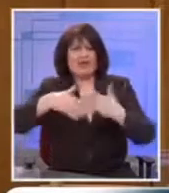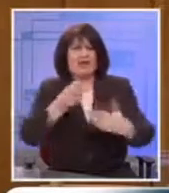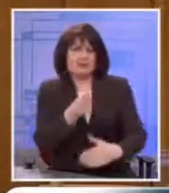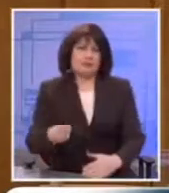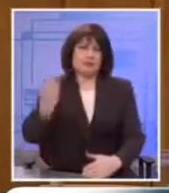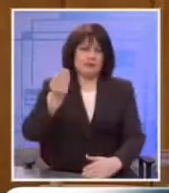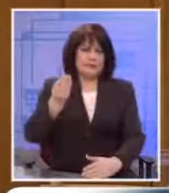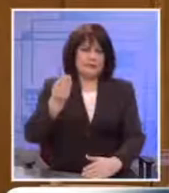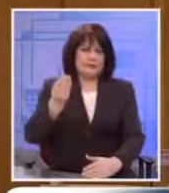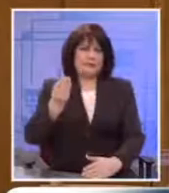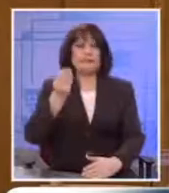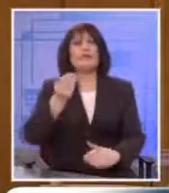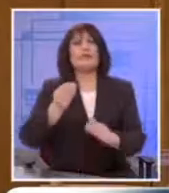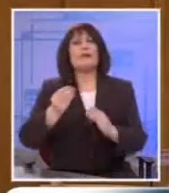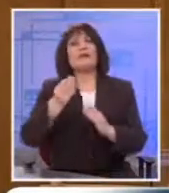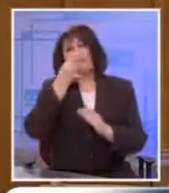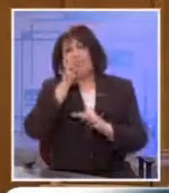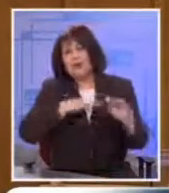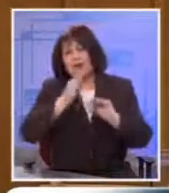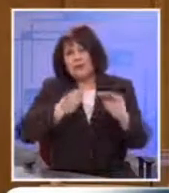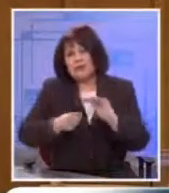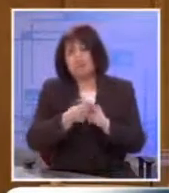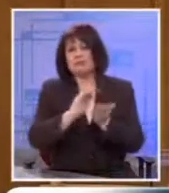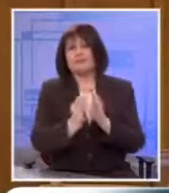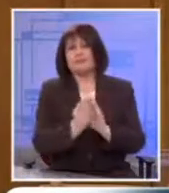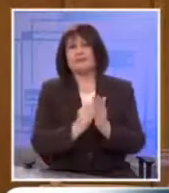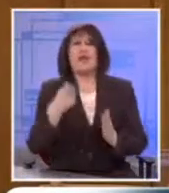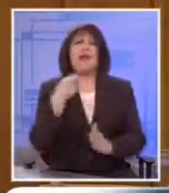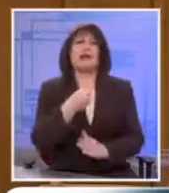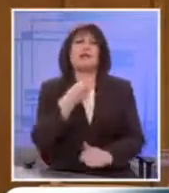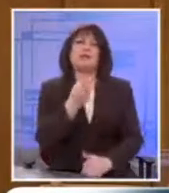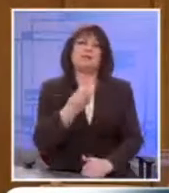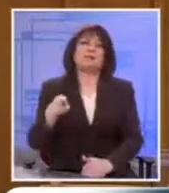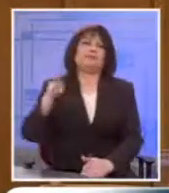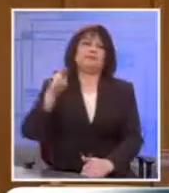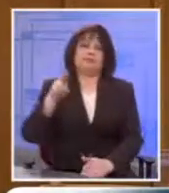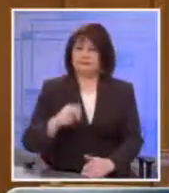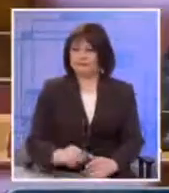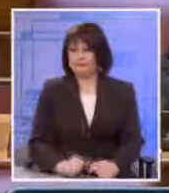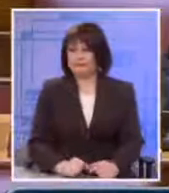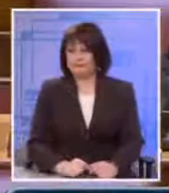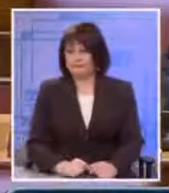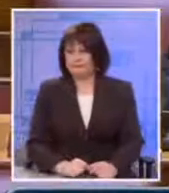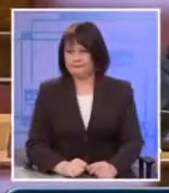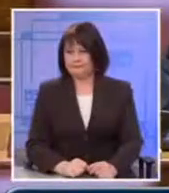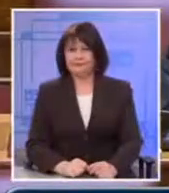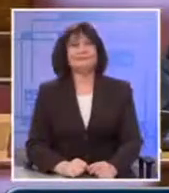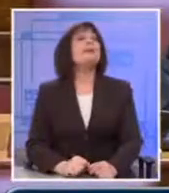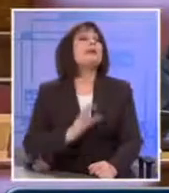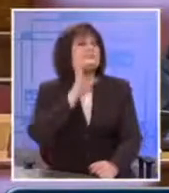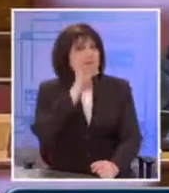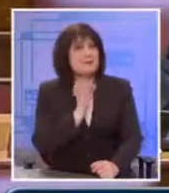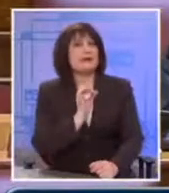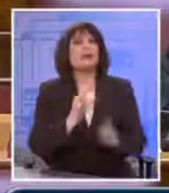αυξάνουν τη διαπλοκή, τη διαφθορά και το έγκλημα. Περιορίζει ουσιαστικά